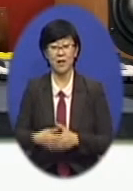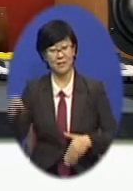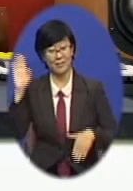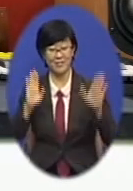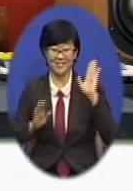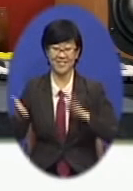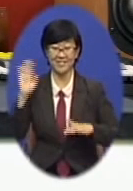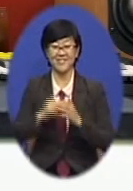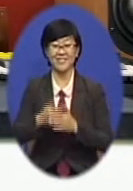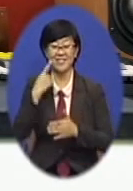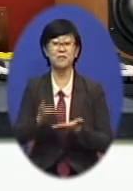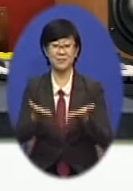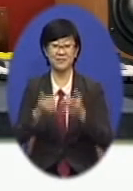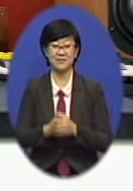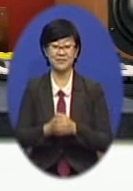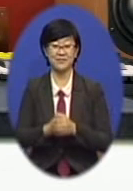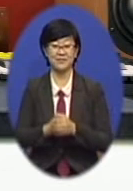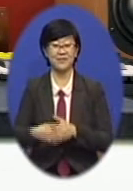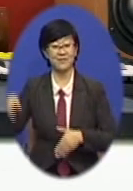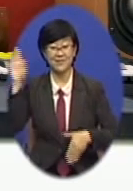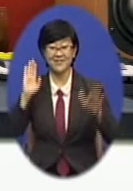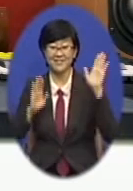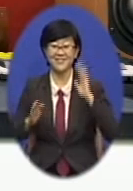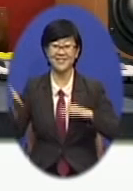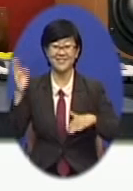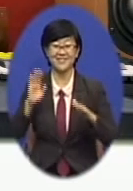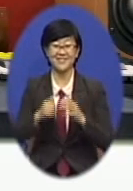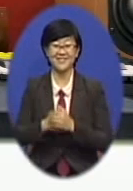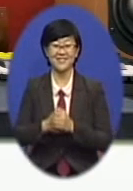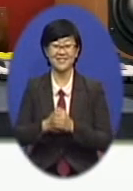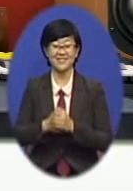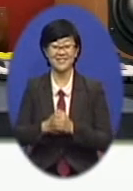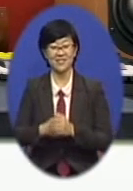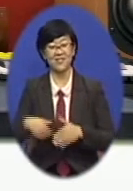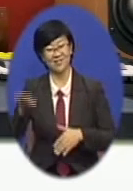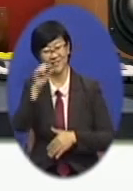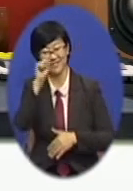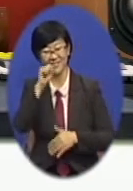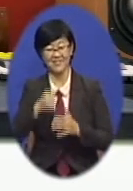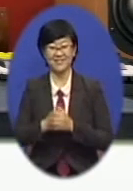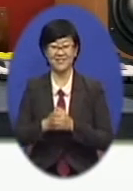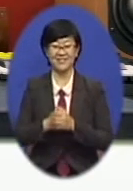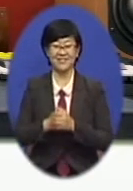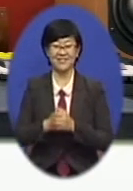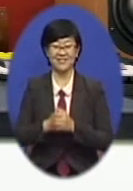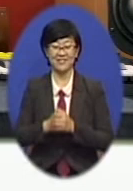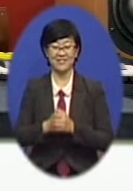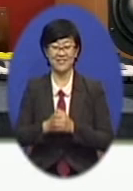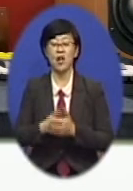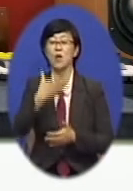얼씨구 절씨구 한번 해보세요. 시작. 얼씨구 절씨구 기와자 좋다.